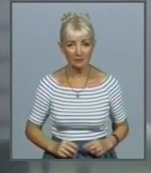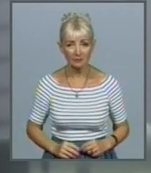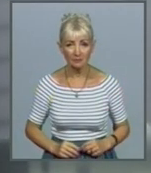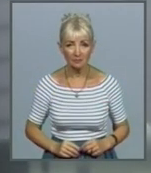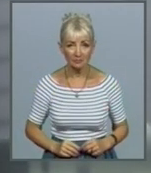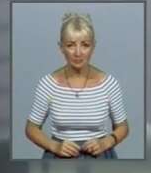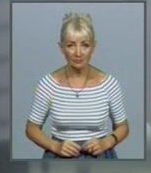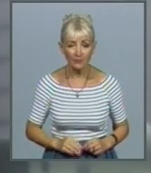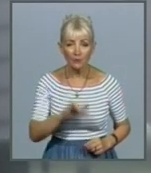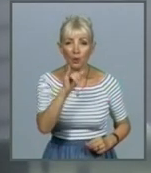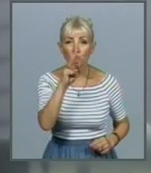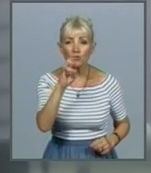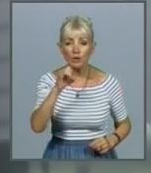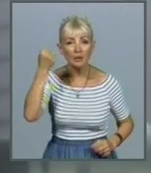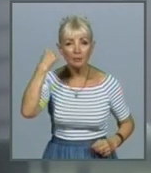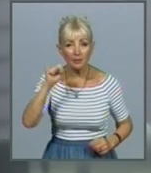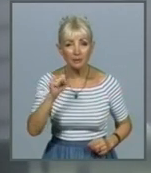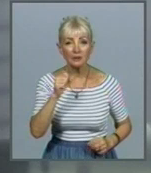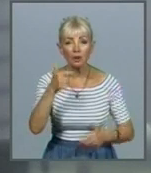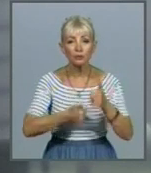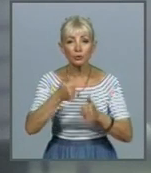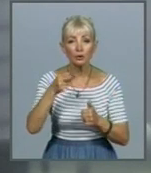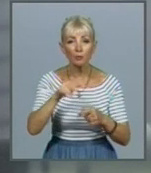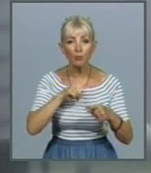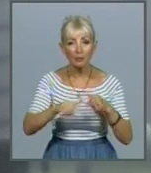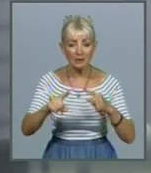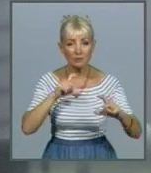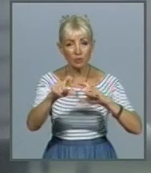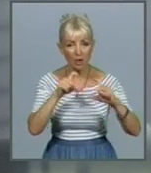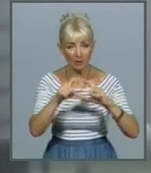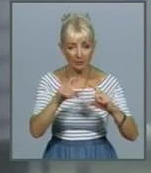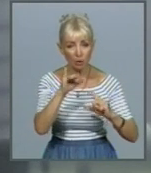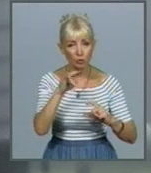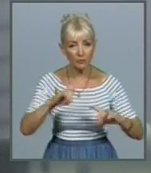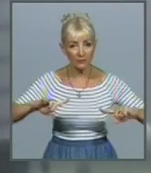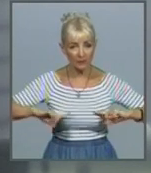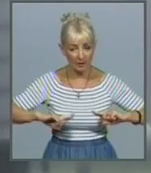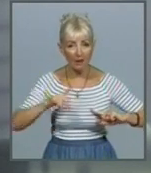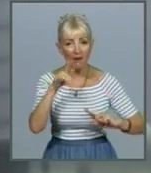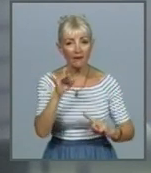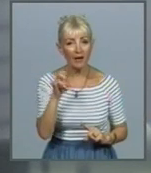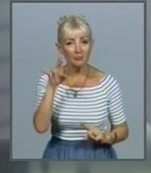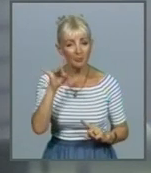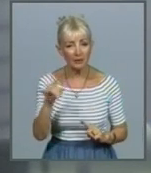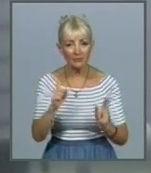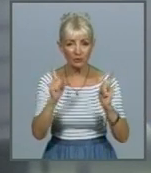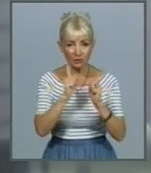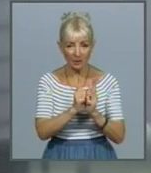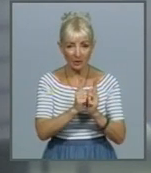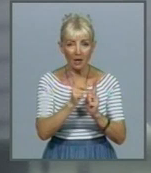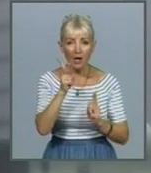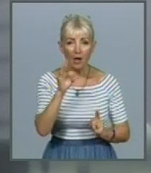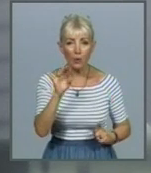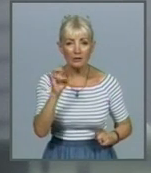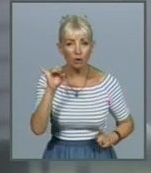анна ушенина выдал онлайн турнир по быстрым шахматам супер финале гран-при харьковчанка встречалась александра костенюк